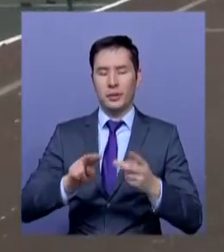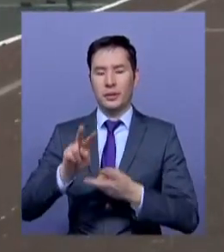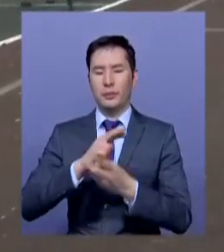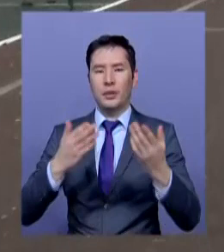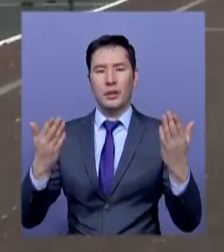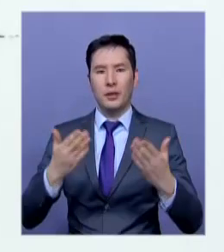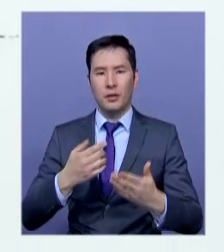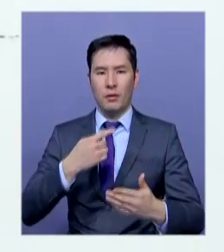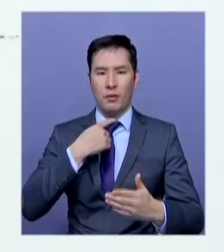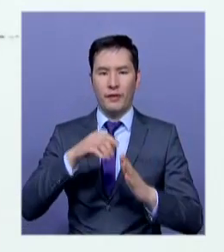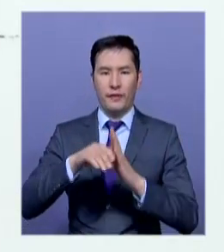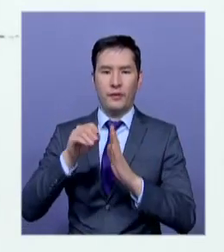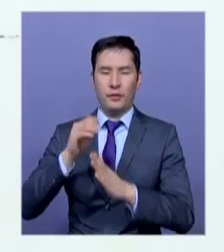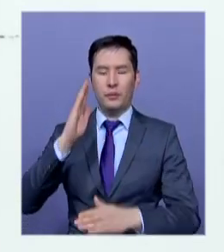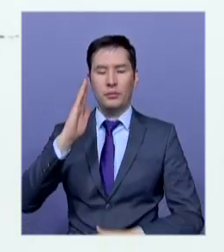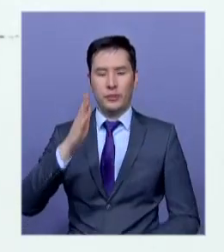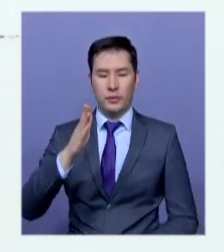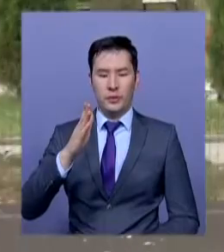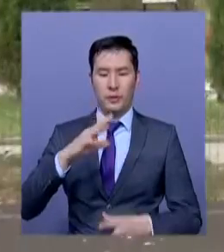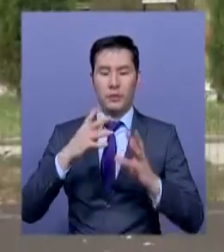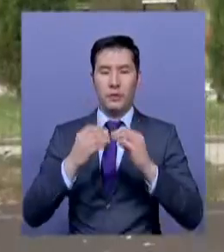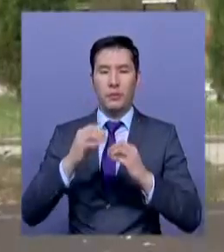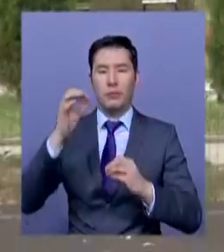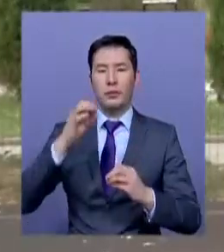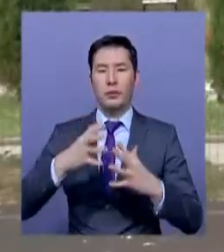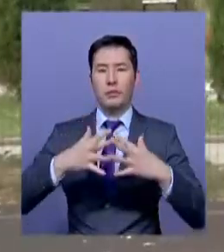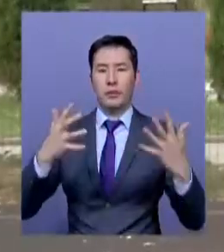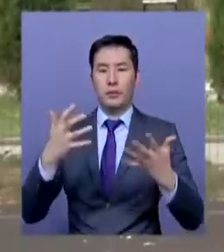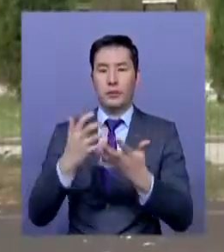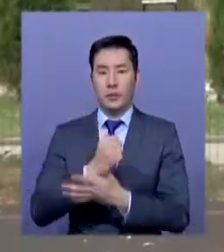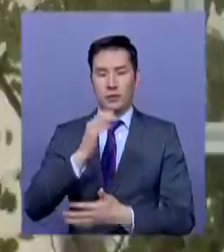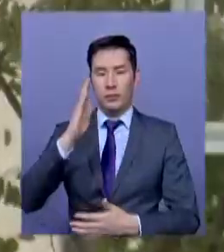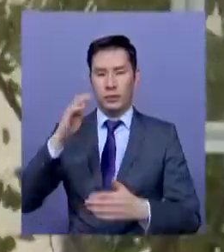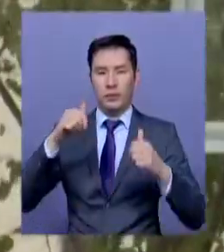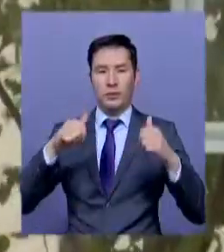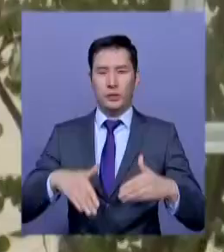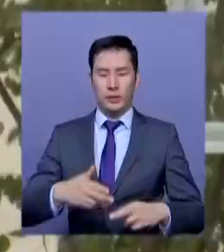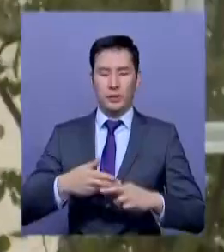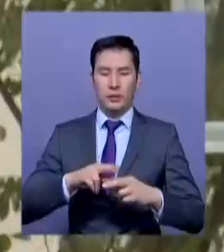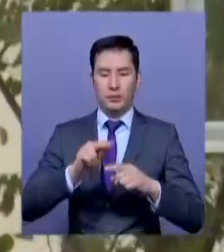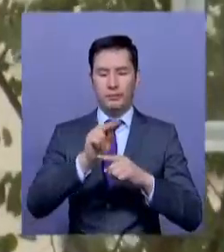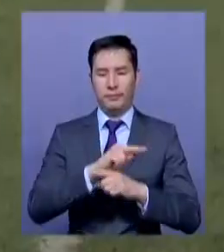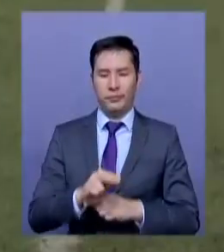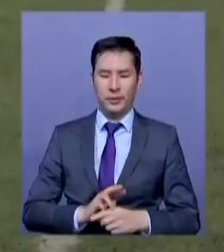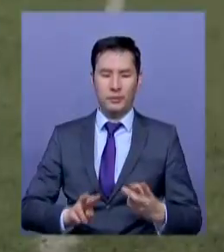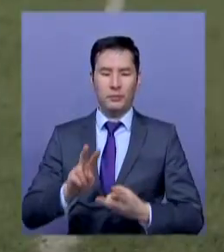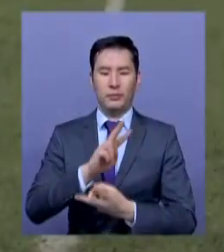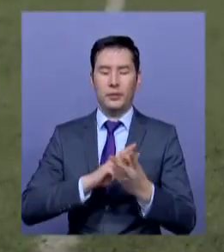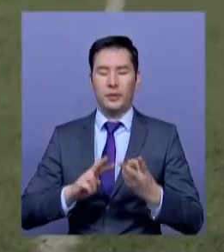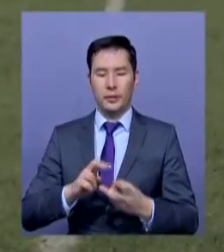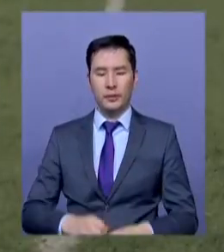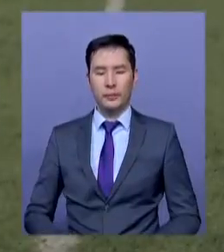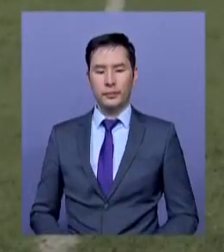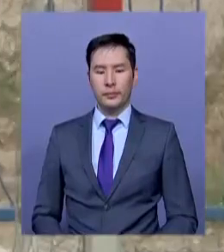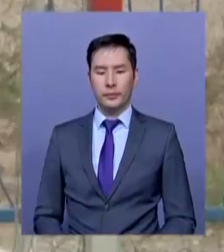онлайн да, офлайн да дауыс беруге болады. Халық қалауына қарай дауыс берудің өзіне ыңғайлы жолын таңдай алады. Қала тұрғындары сайт арқылы немесе